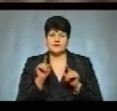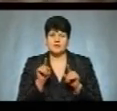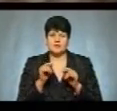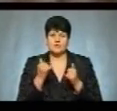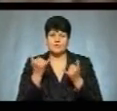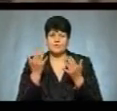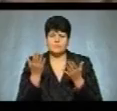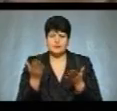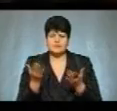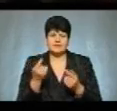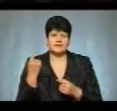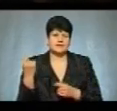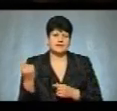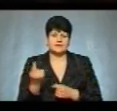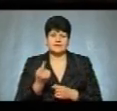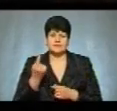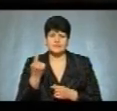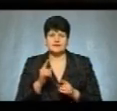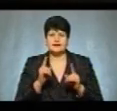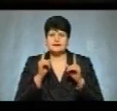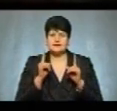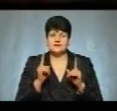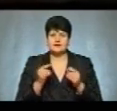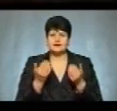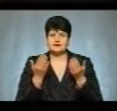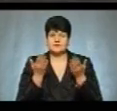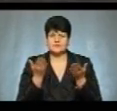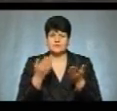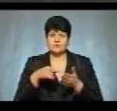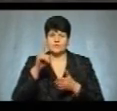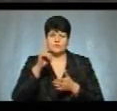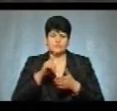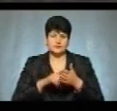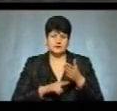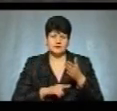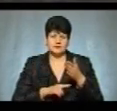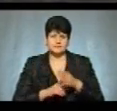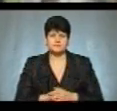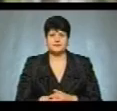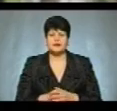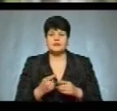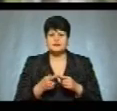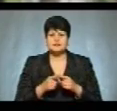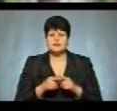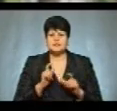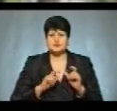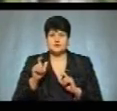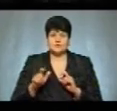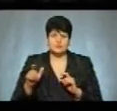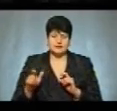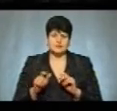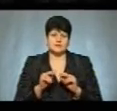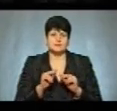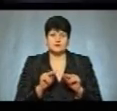Студентка факультету мистецтв педуніверситету Уляна